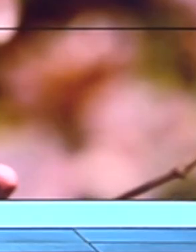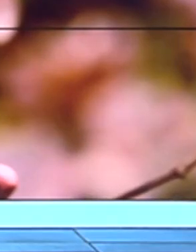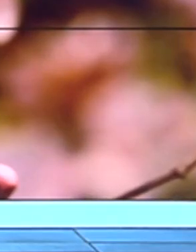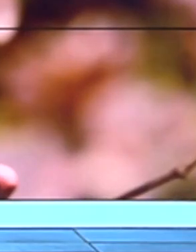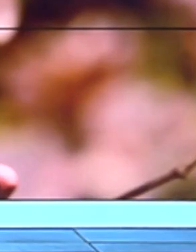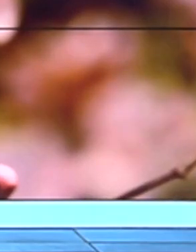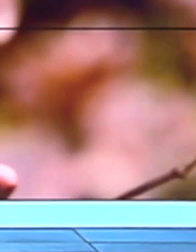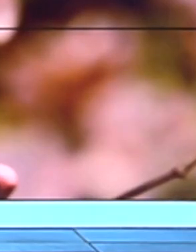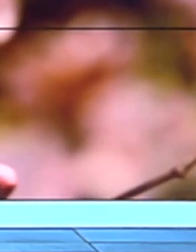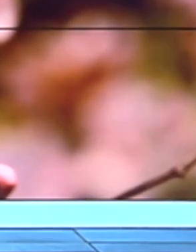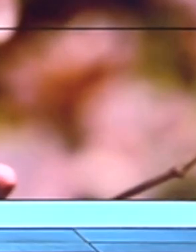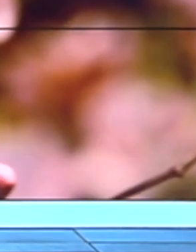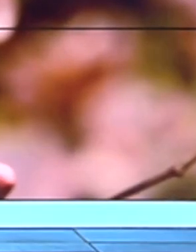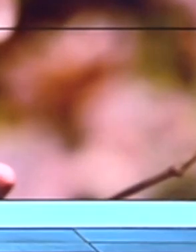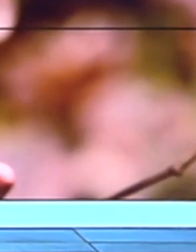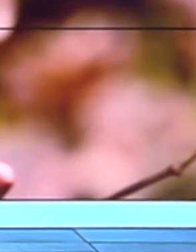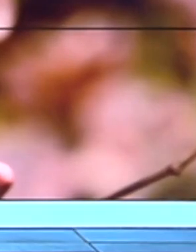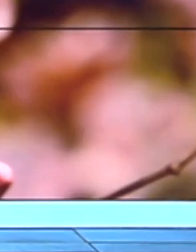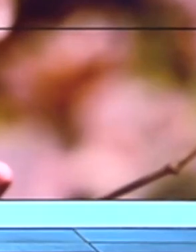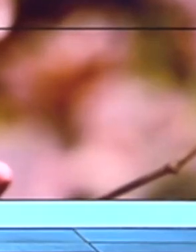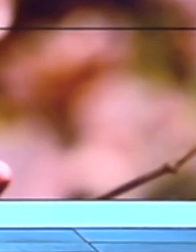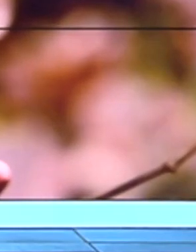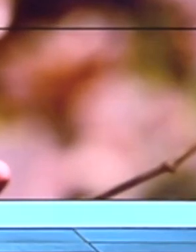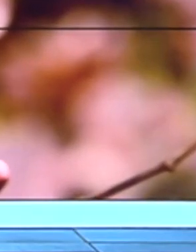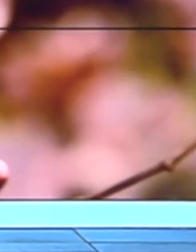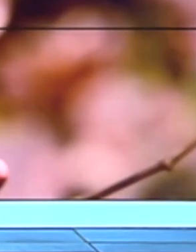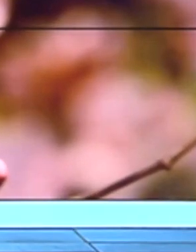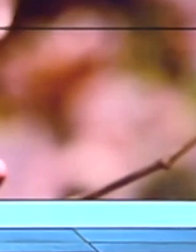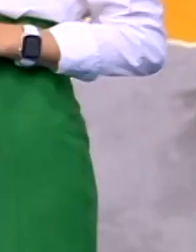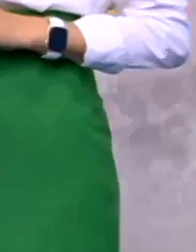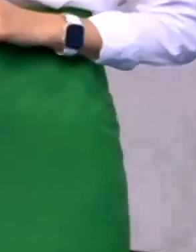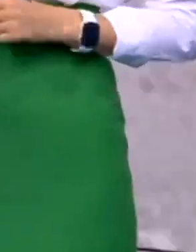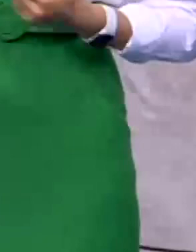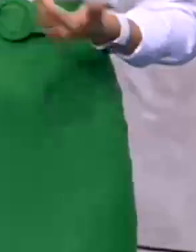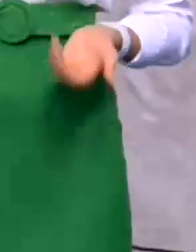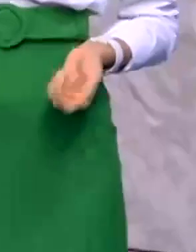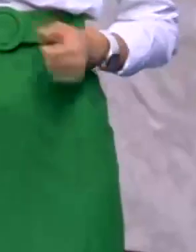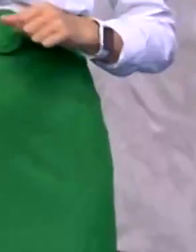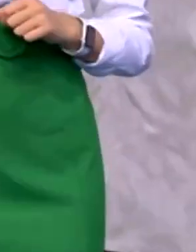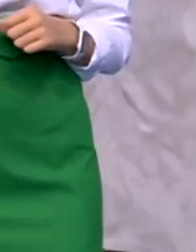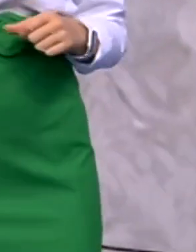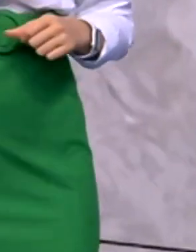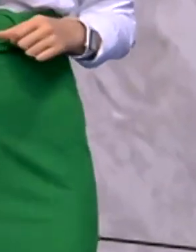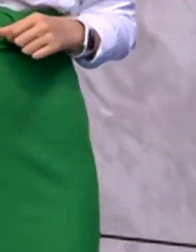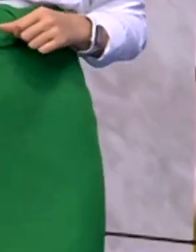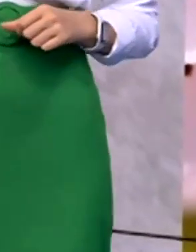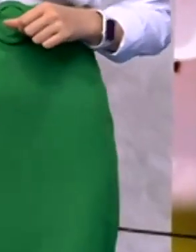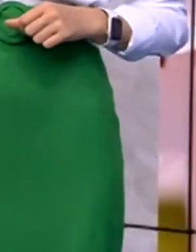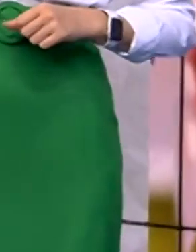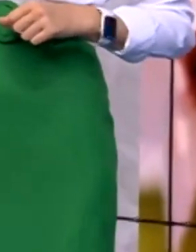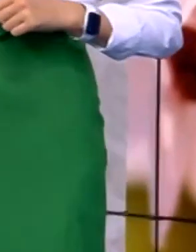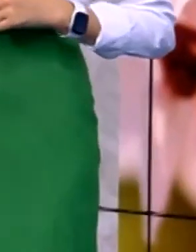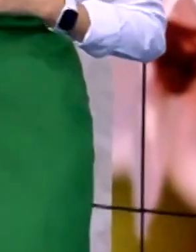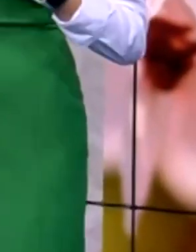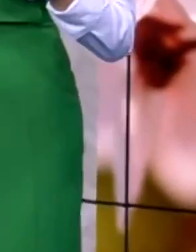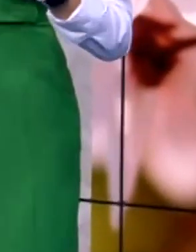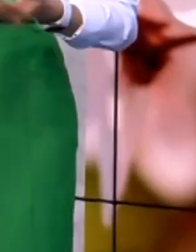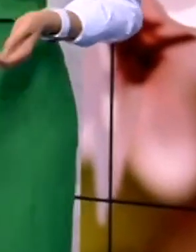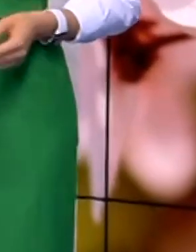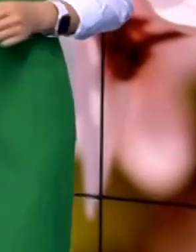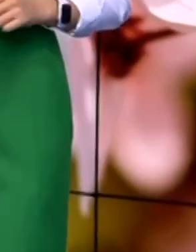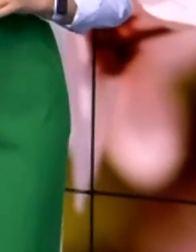градус шылыны көрсетеді. Жезқазғанда күндіз плюс 36, түнде плюс 21. Шығыста күн ала бұлтты, Семей мен Өскеменде күндіз ауа